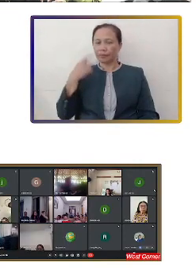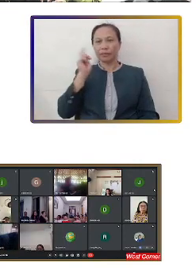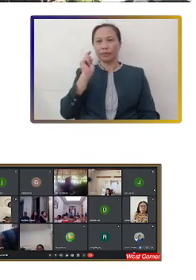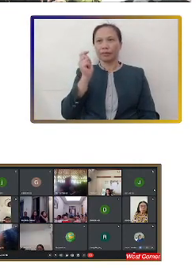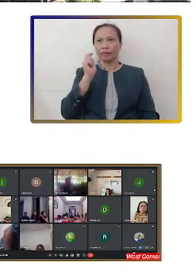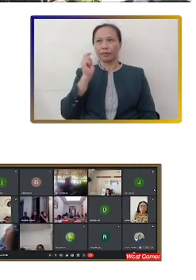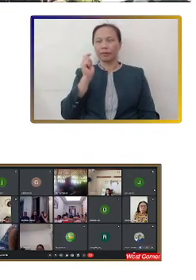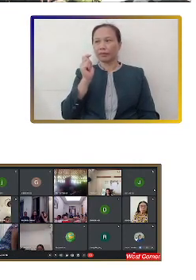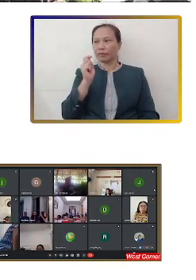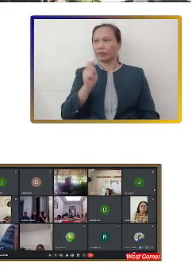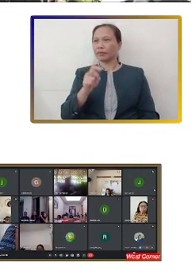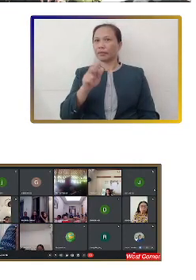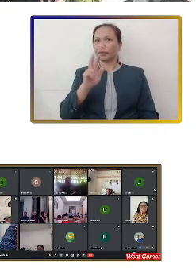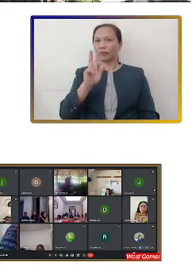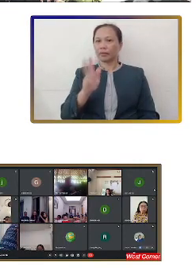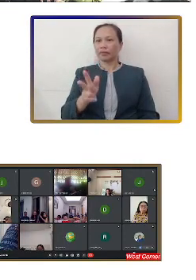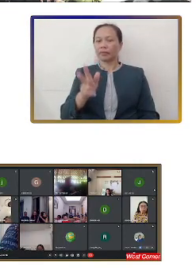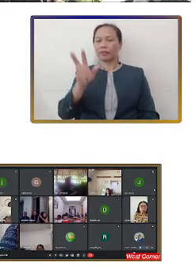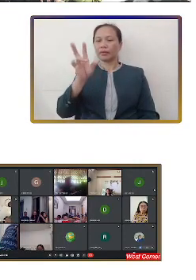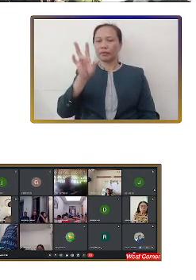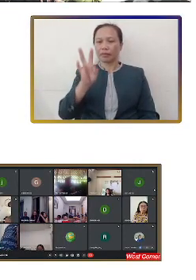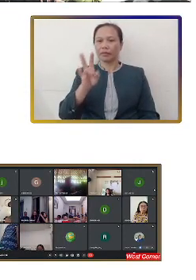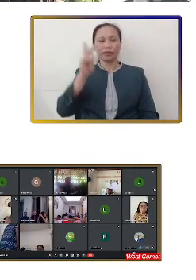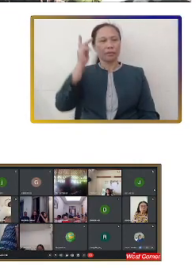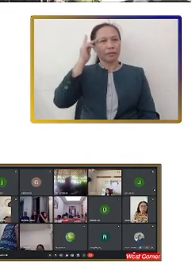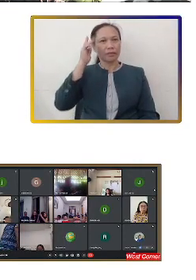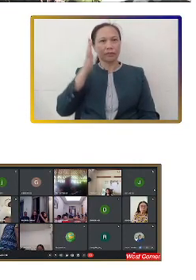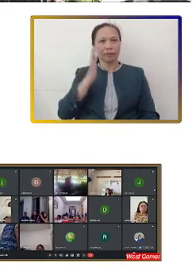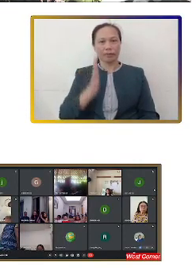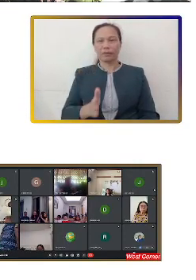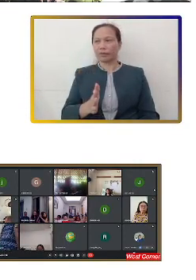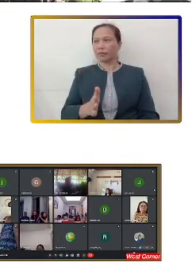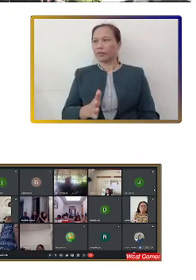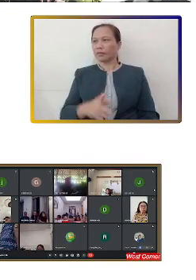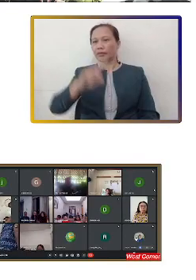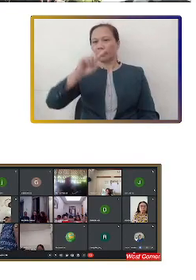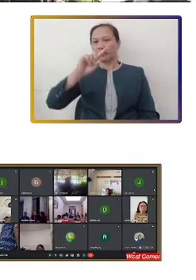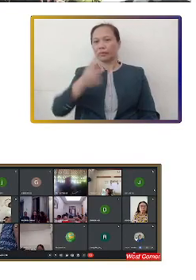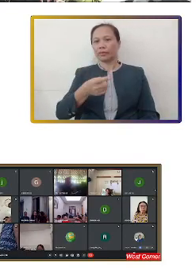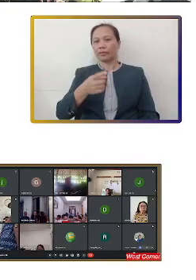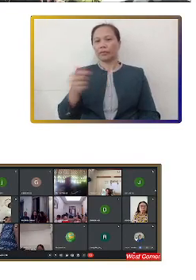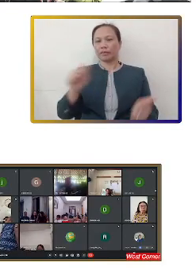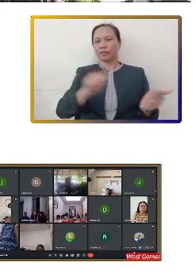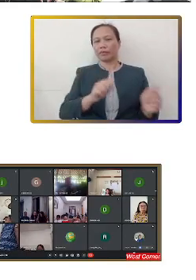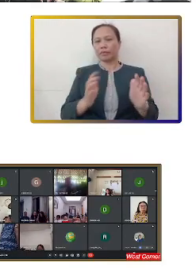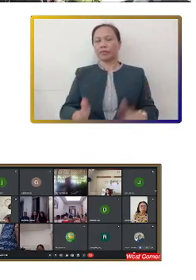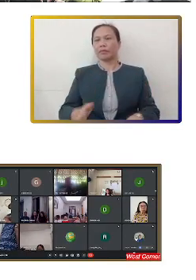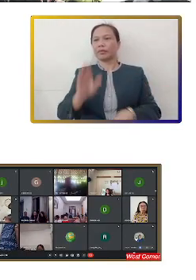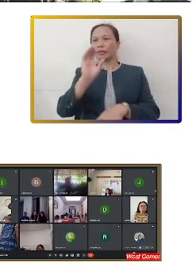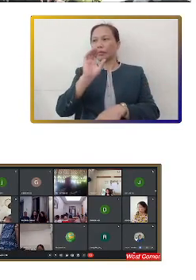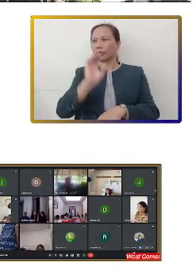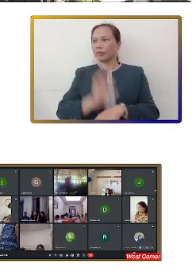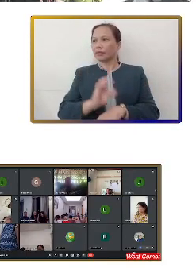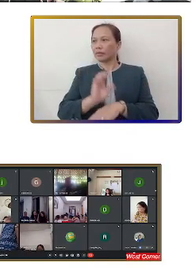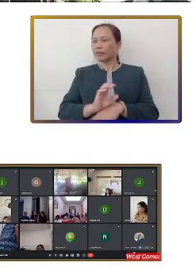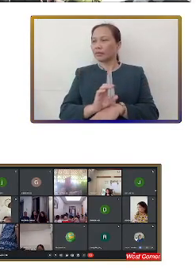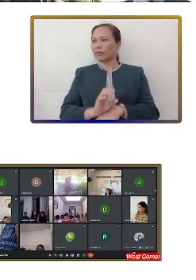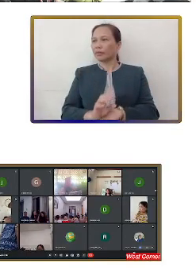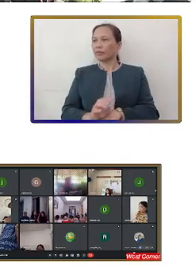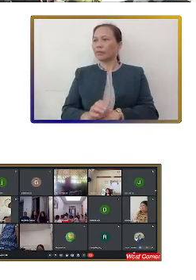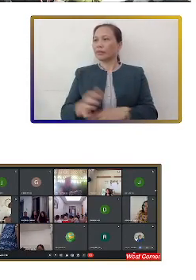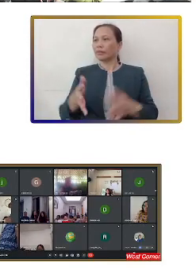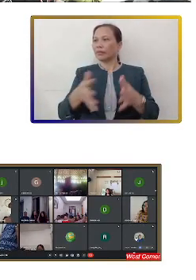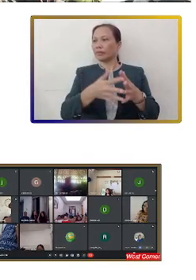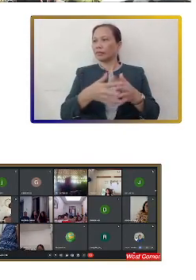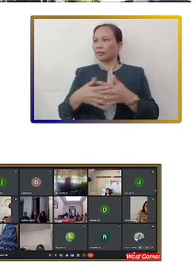the 37th pastor of the First Baptist Church of America. First Baptist